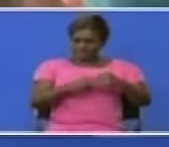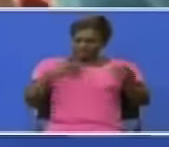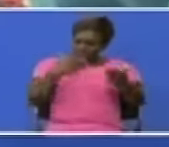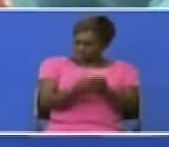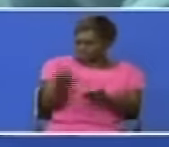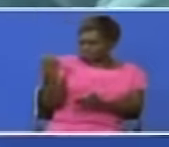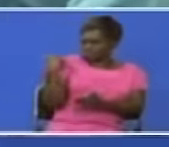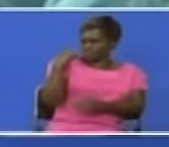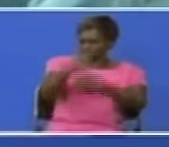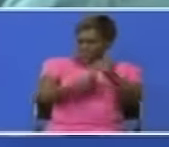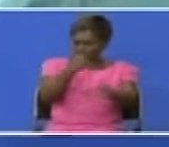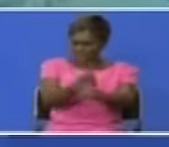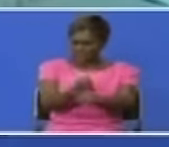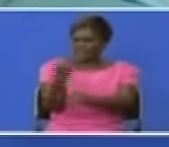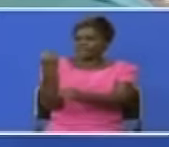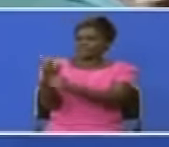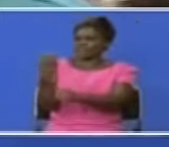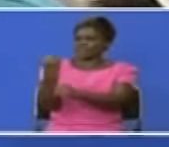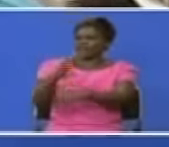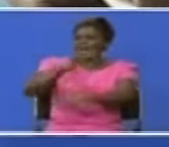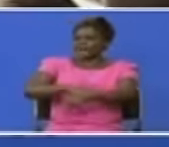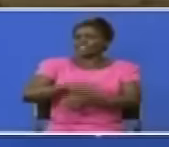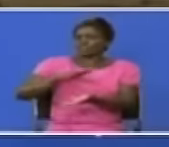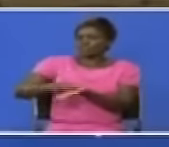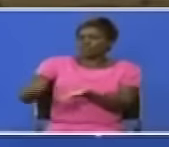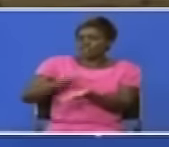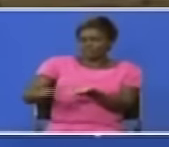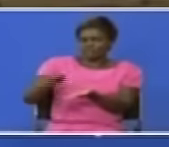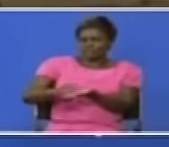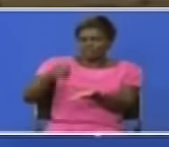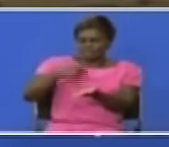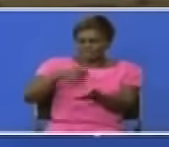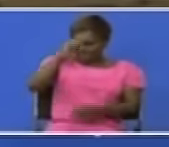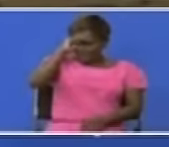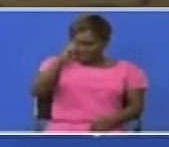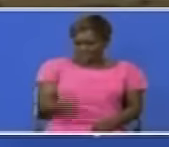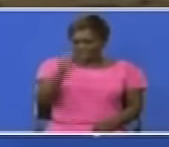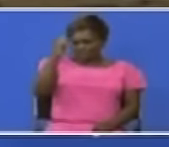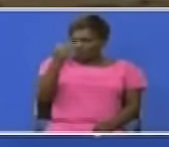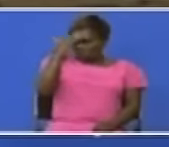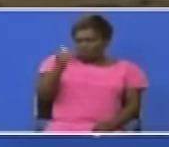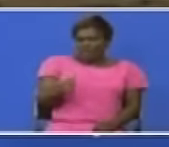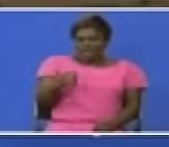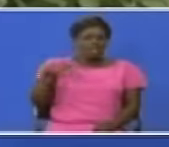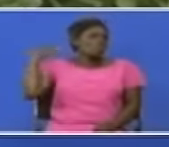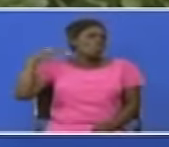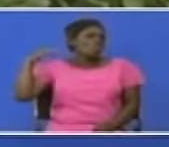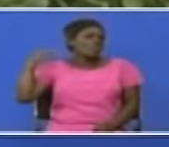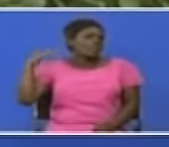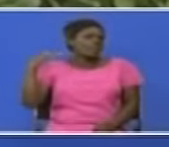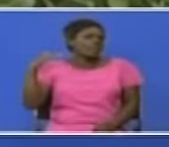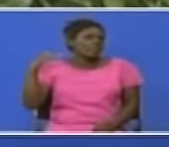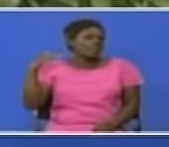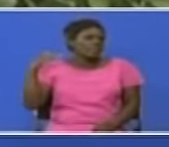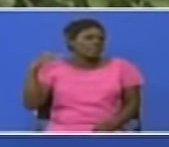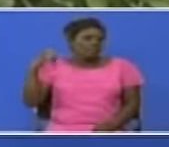mwaka jana mwezi Disemba alipopata msamaha wa rais. Nilihukumiwa kwa sababu ya makosa ya robbery. I was